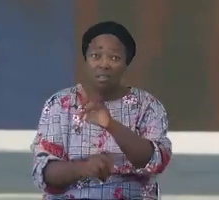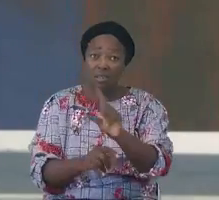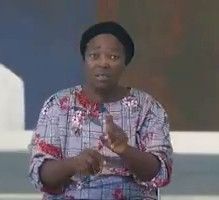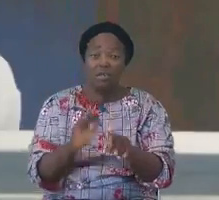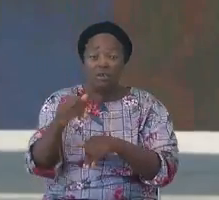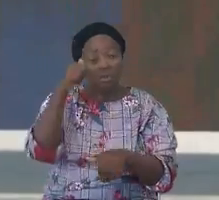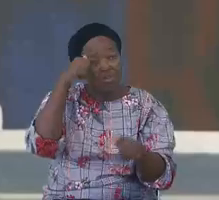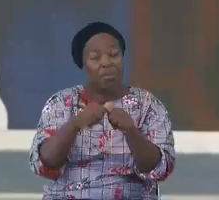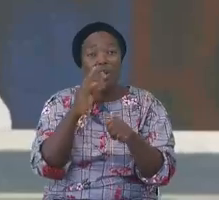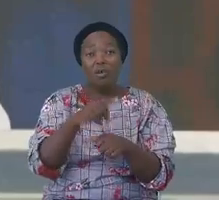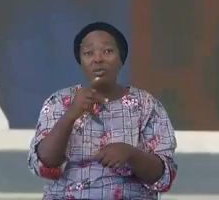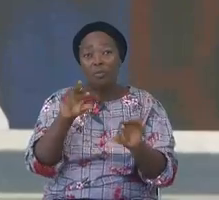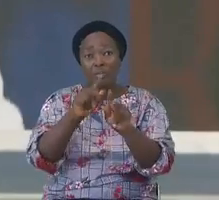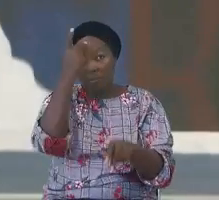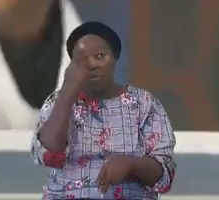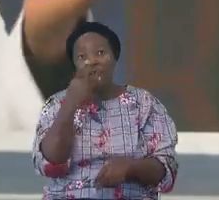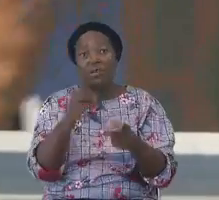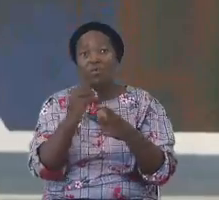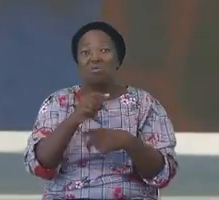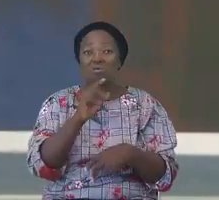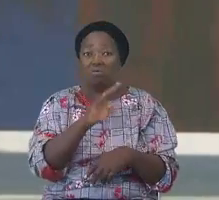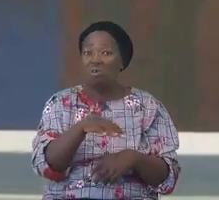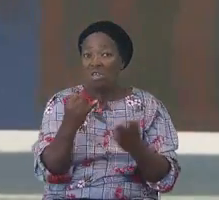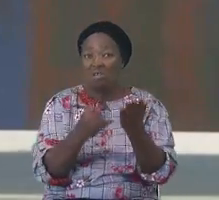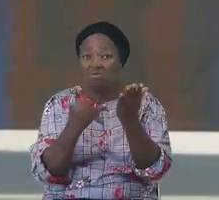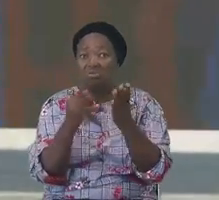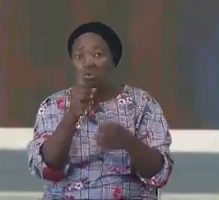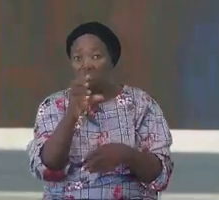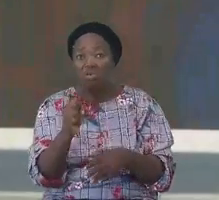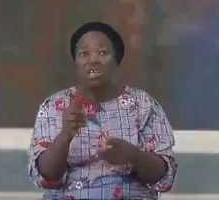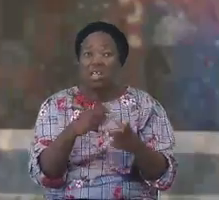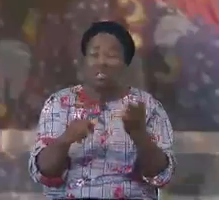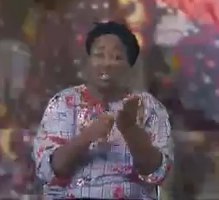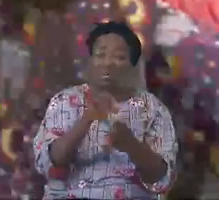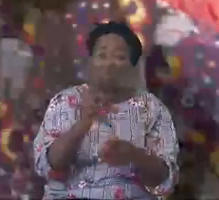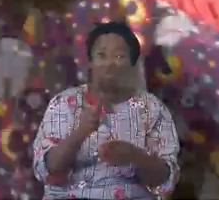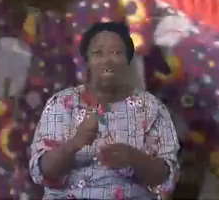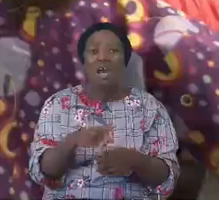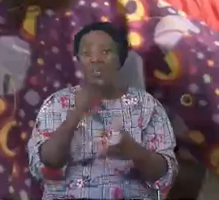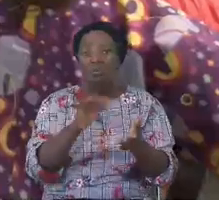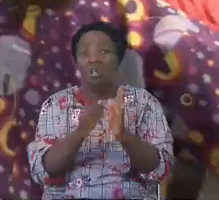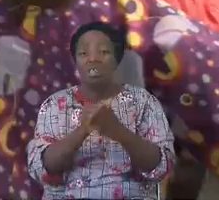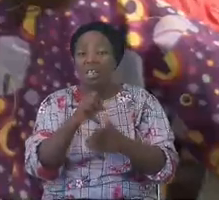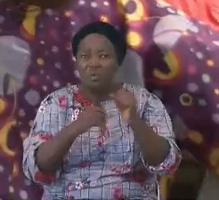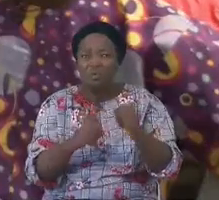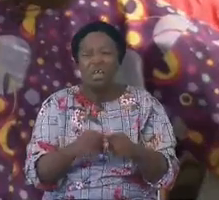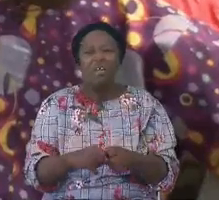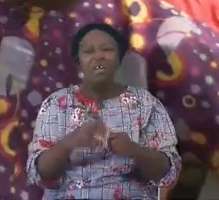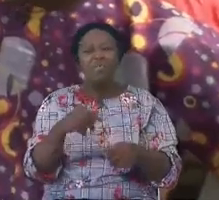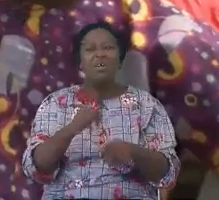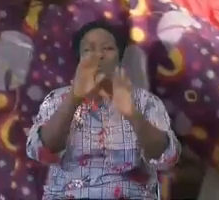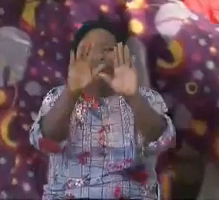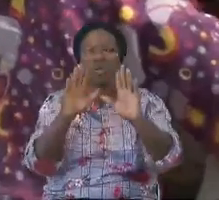es comme ça? Est-ce que tu te rappelles tes parents? Est-ce que tu te rappelles tes frères? Est-ce que tu te rappelles les autres